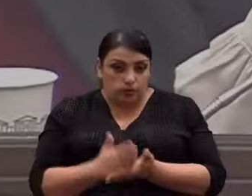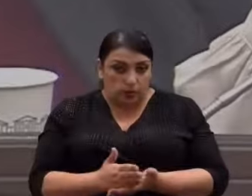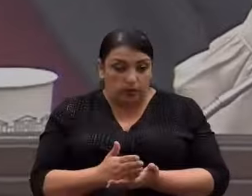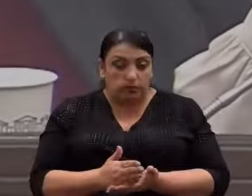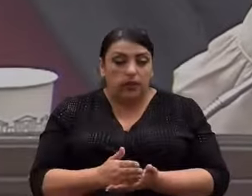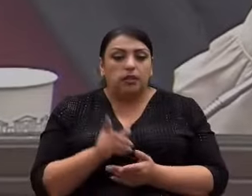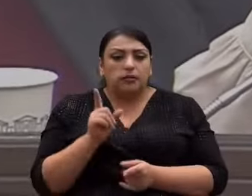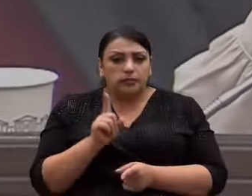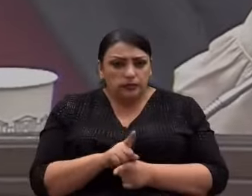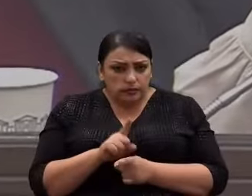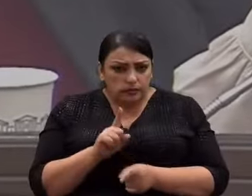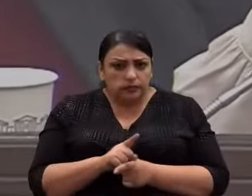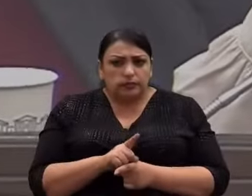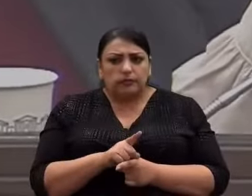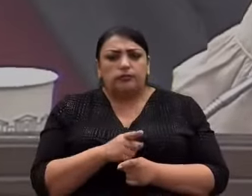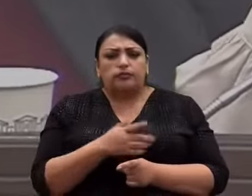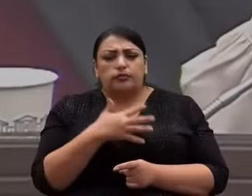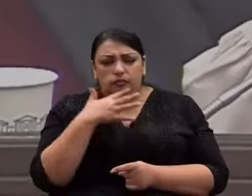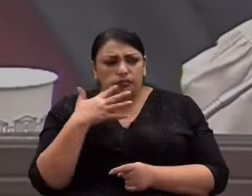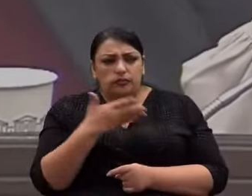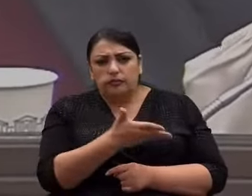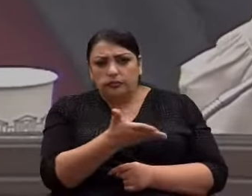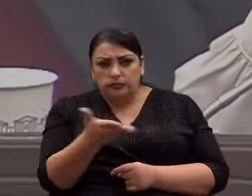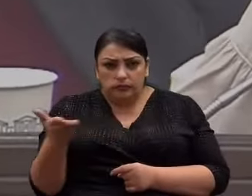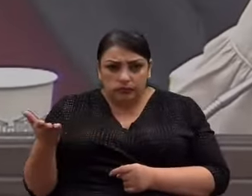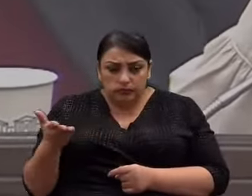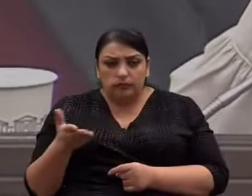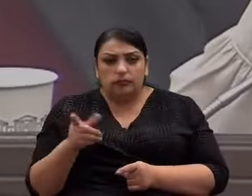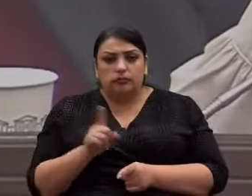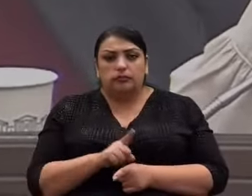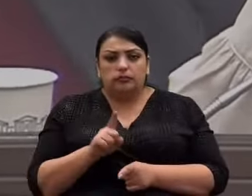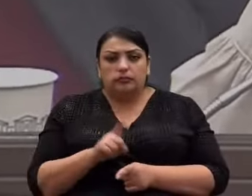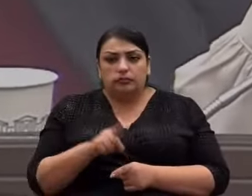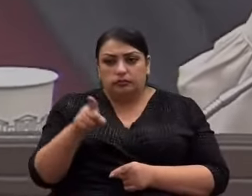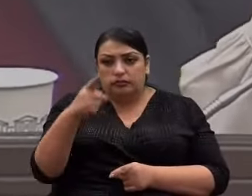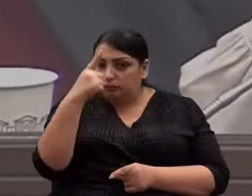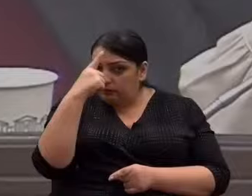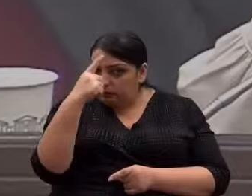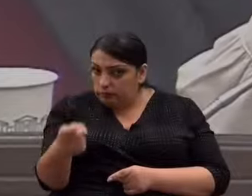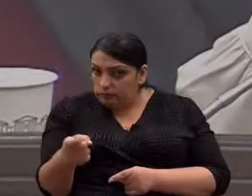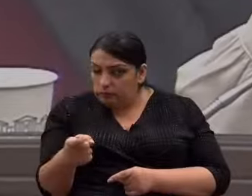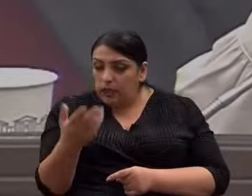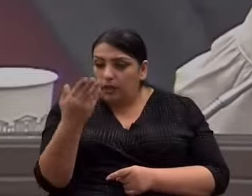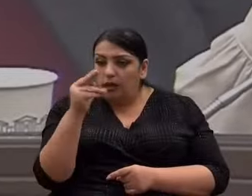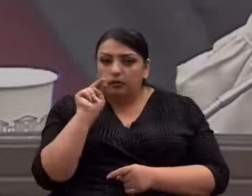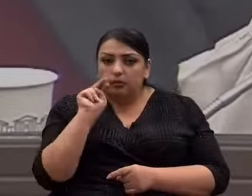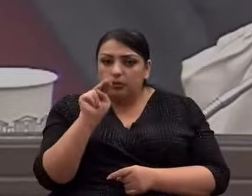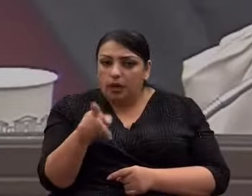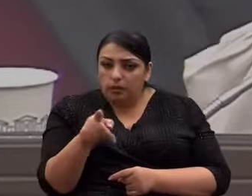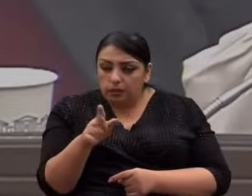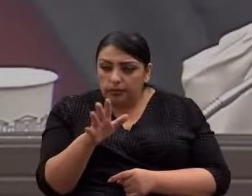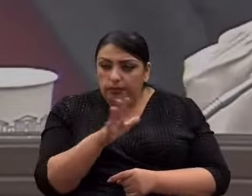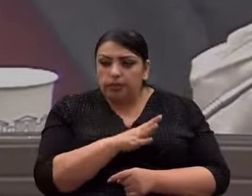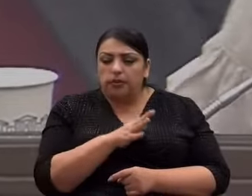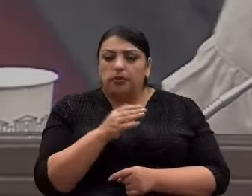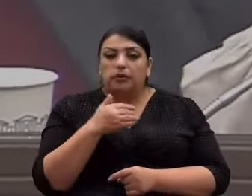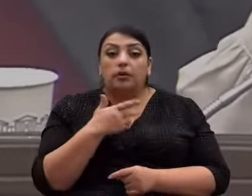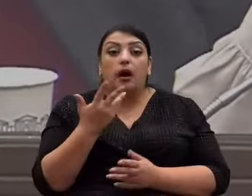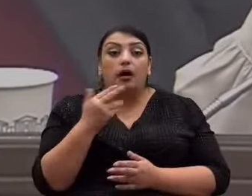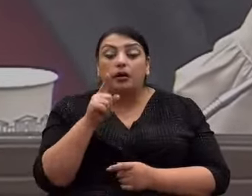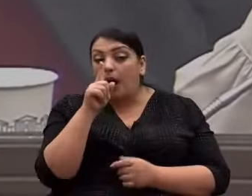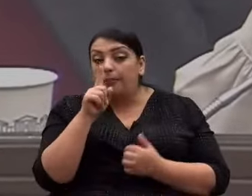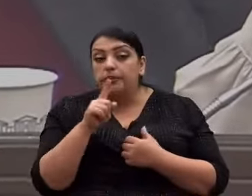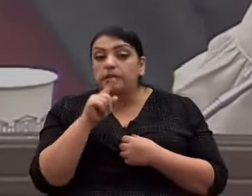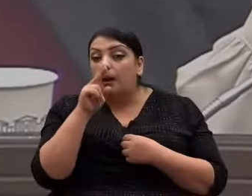մի շարք կոռուպցիոն հանցագործություններով նաև ձեզ եմ տեղեկացրել և տարիներ շարունակ, տարիներ